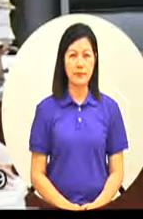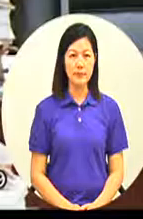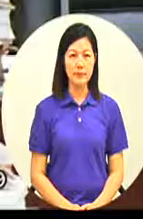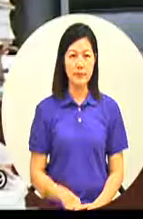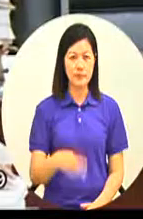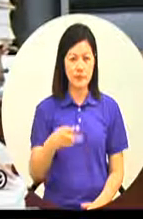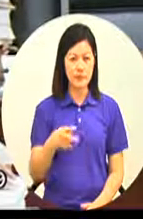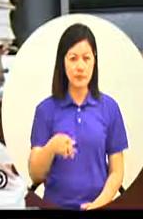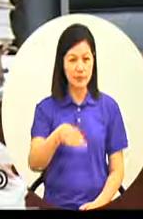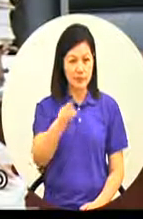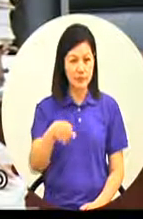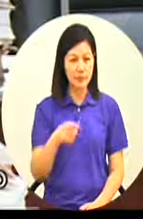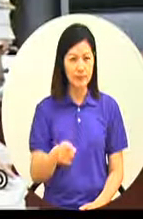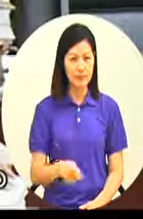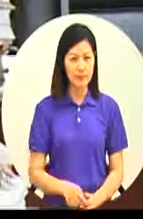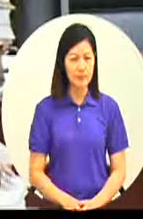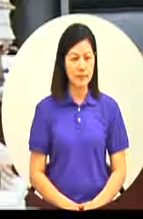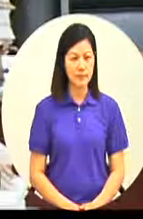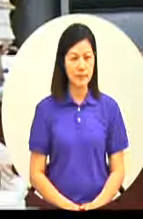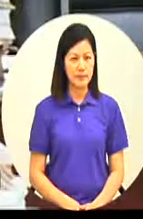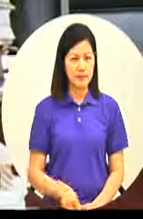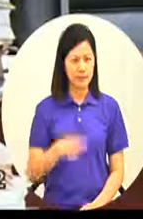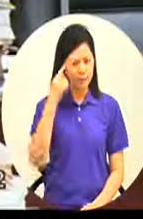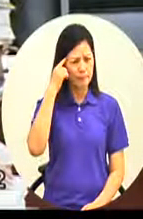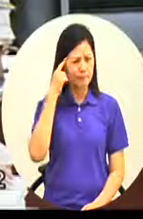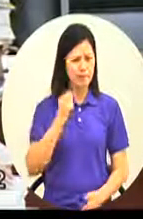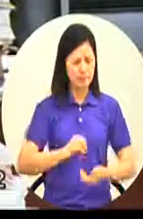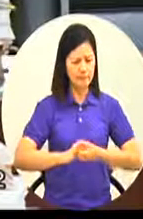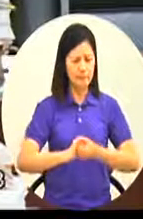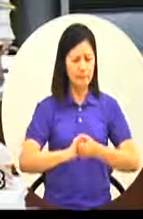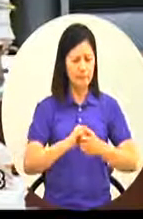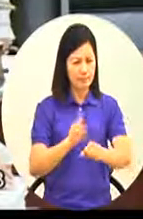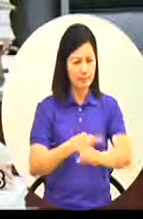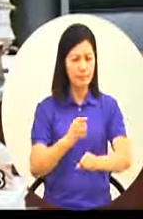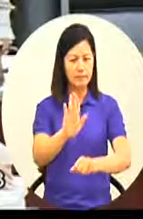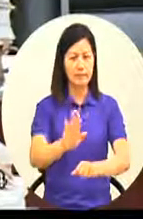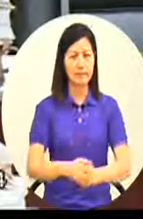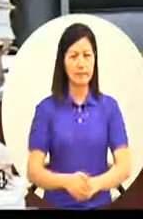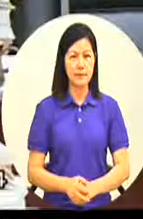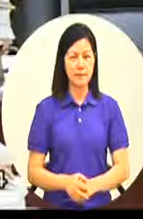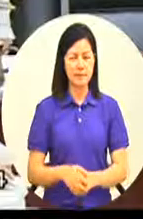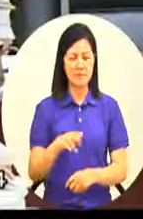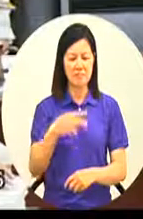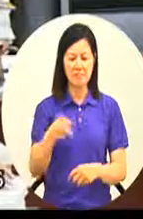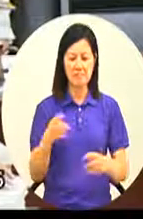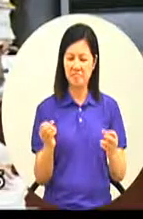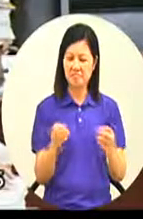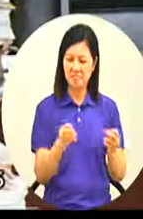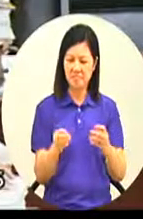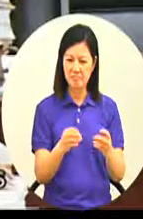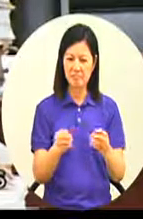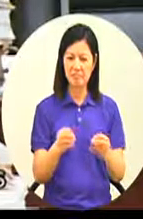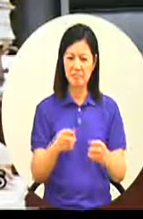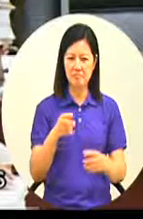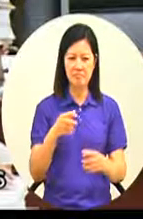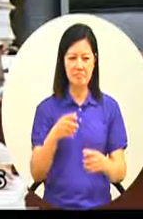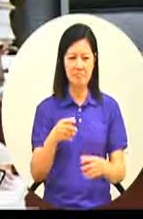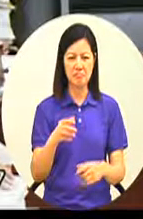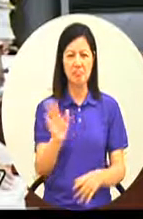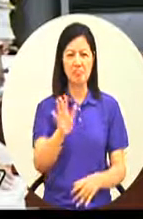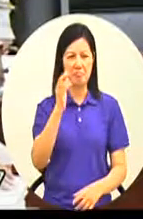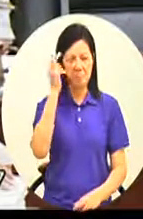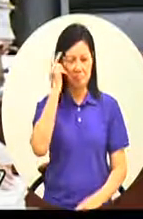加甚至有一点到绝对性了，有时候变成为参雄间变成一种很最高的价值，